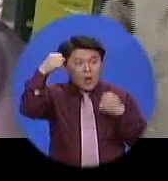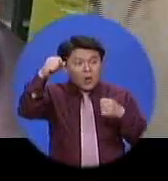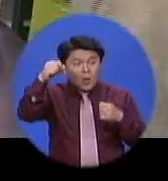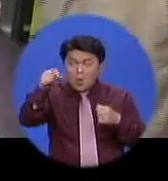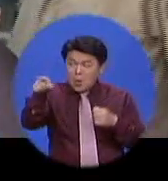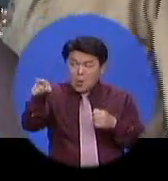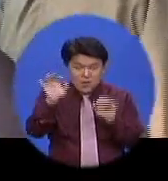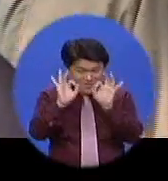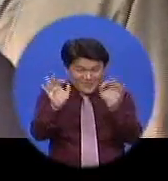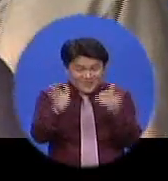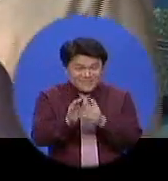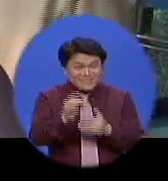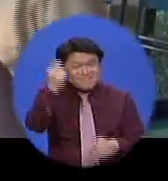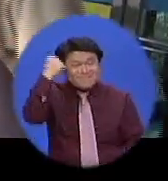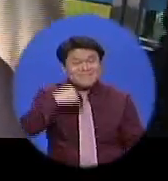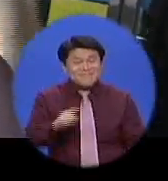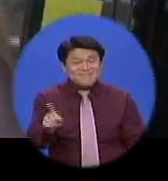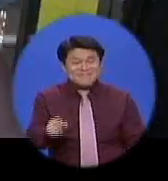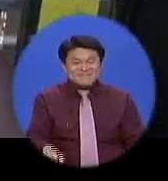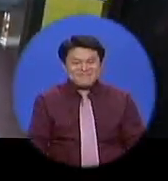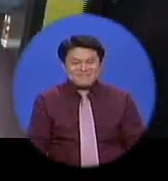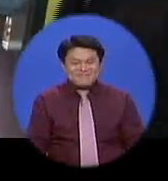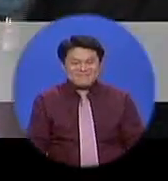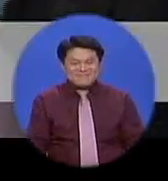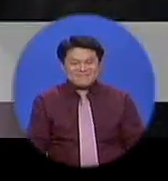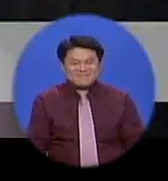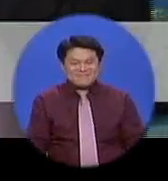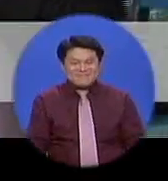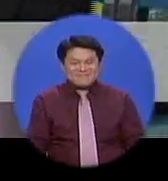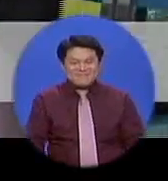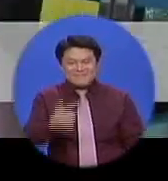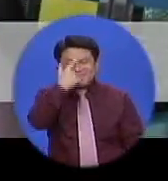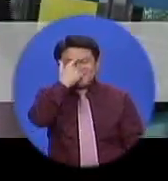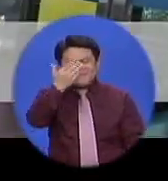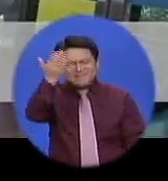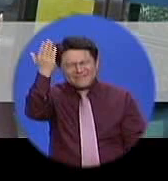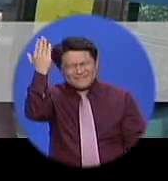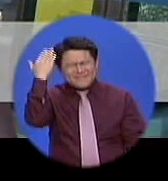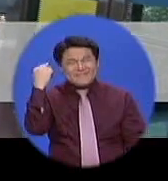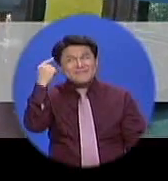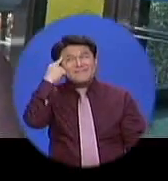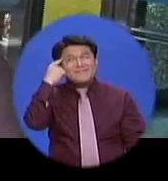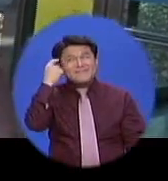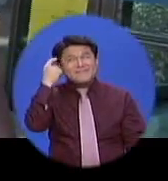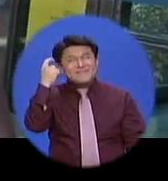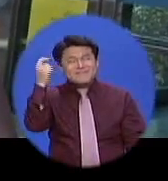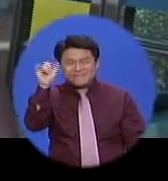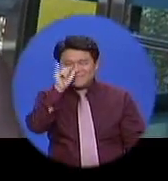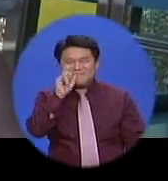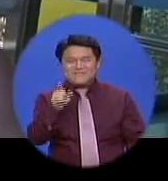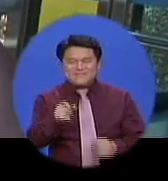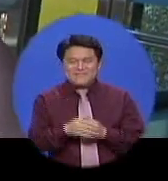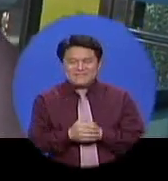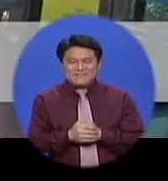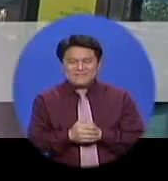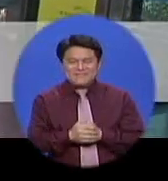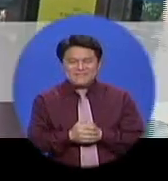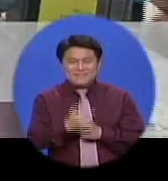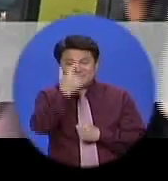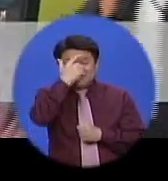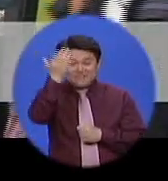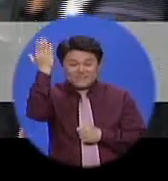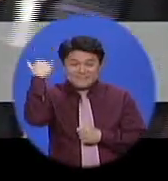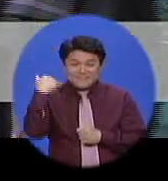보셨잖아요. 어때요? 아니 그 옛날 생각나지 뭐. 어떤 옛날? 옛날에